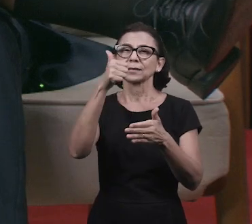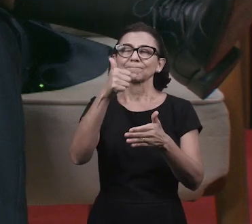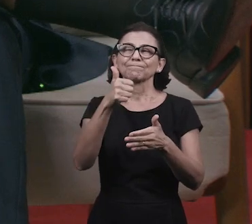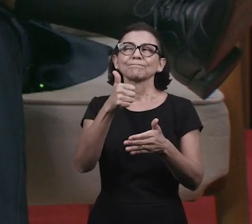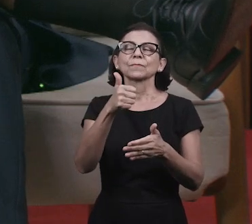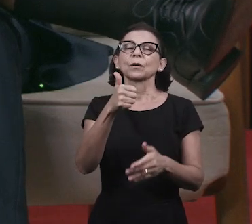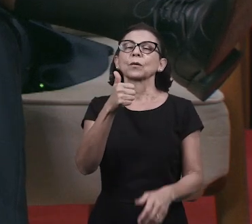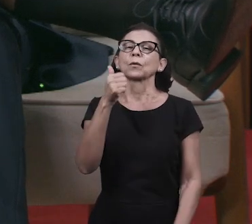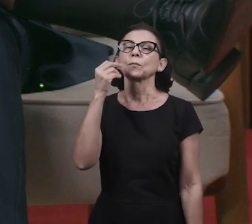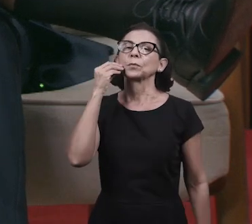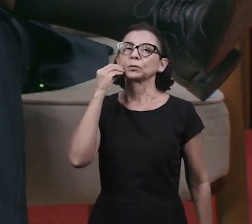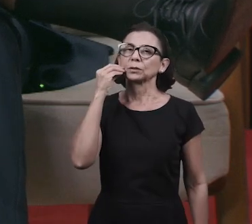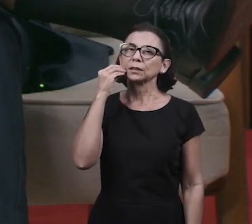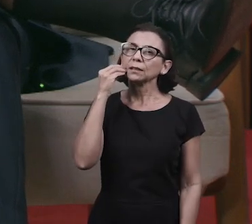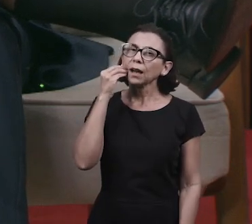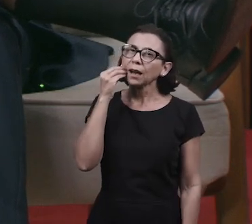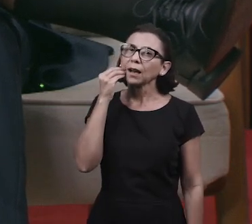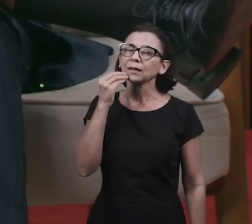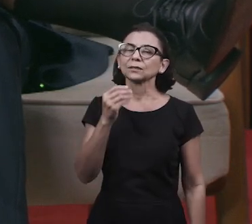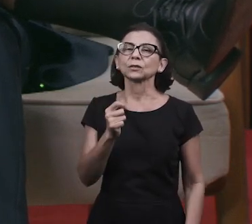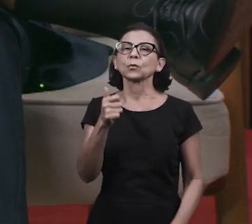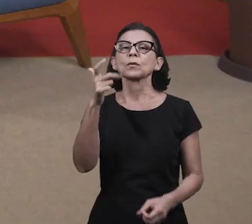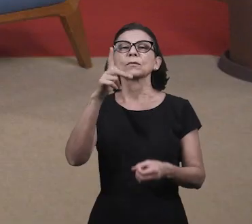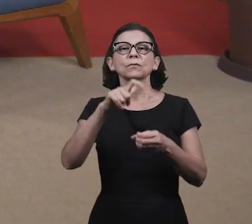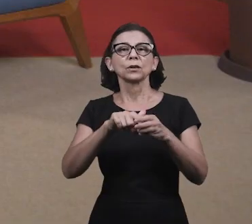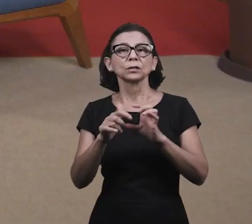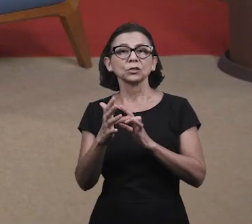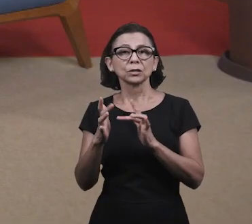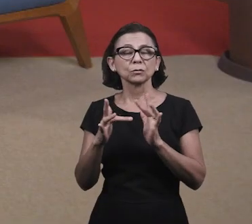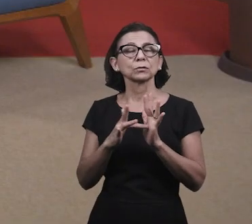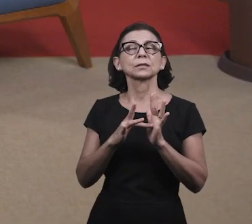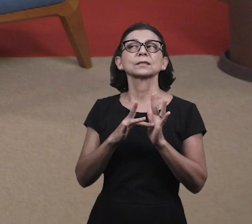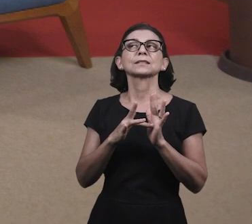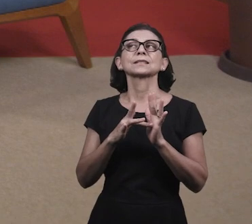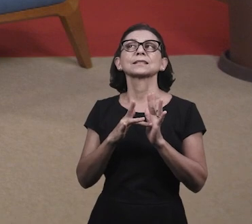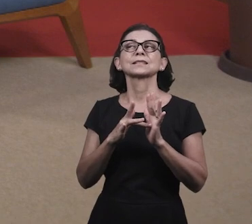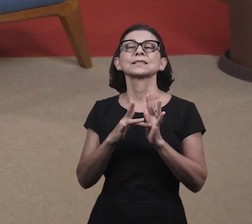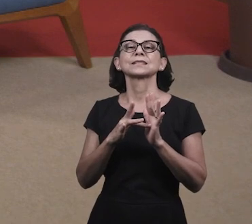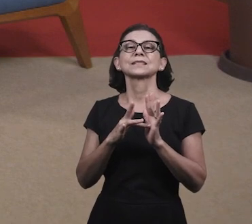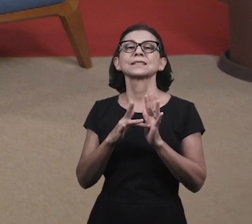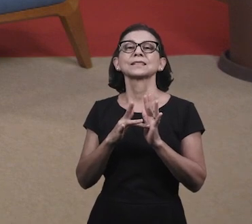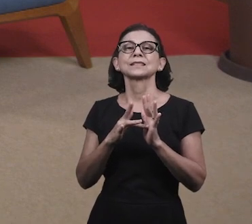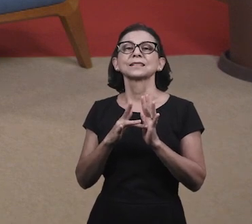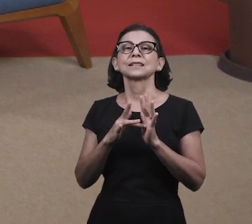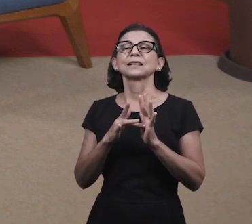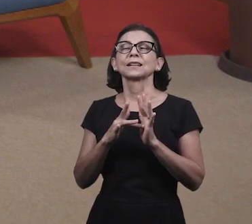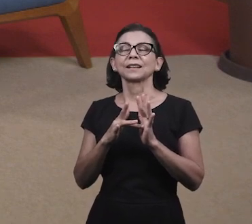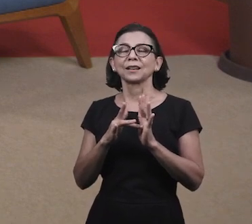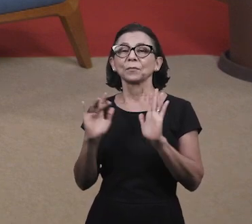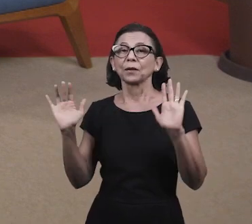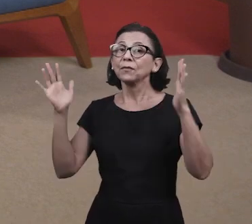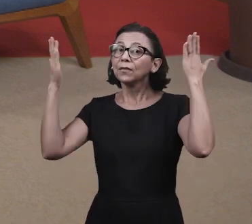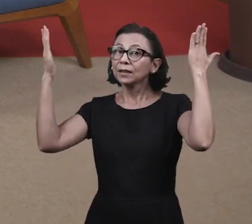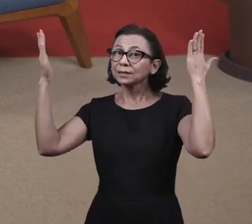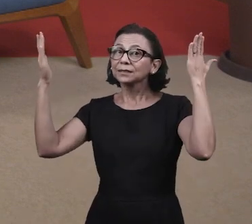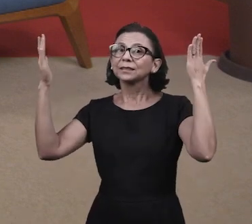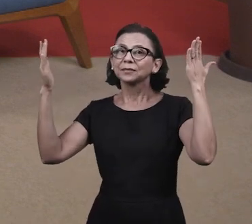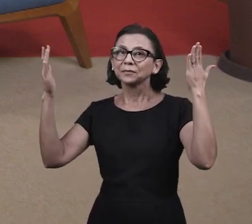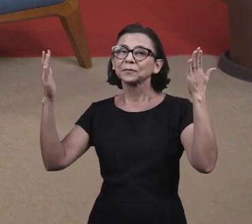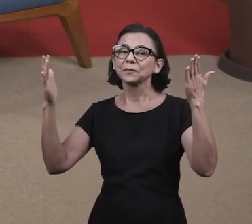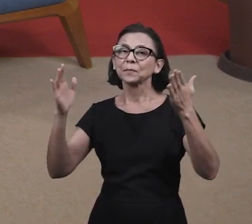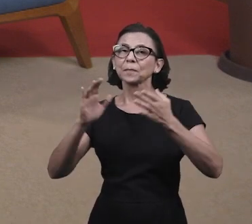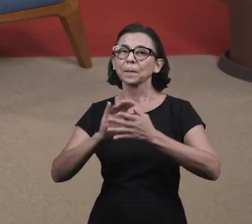encore l'opportunité. Il est vrai. Vous êtes d'accord? Il y a encore l'opportunité. À l'heure de la scène, mon